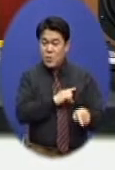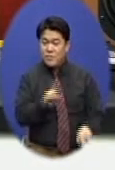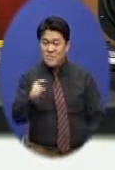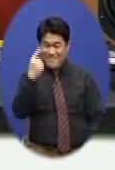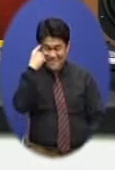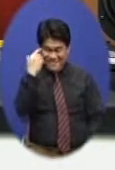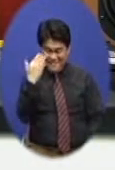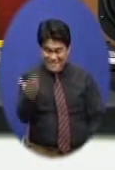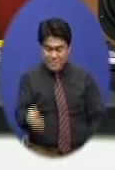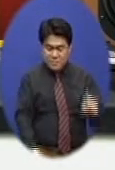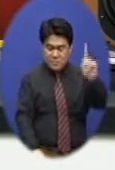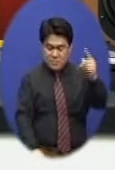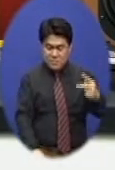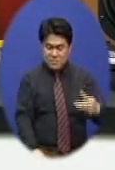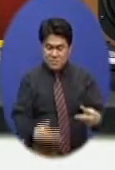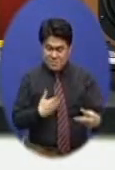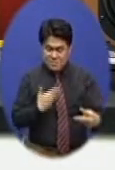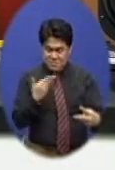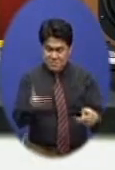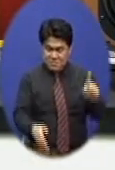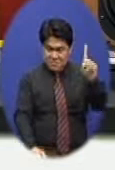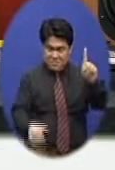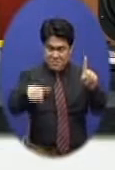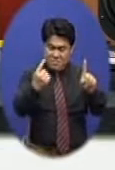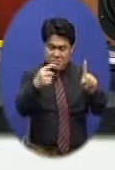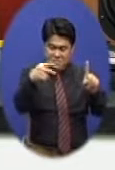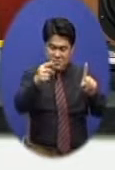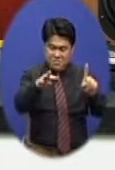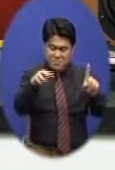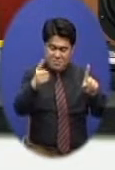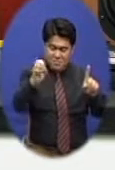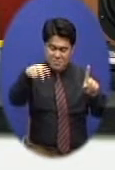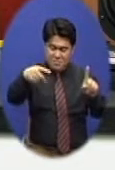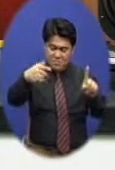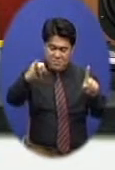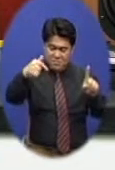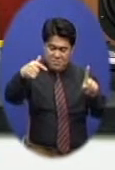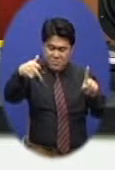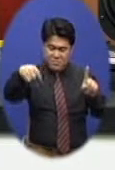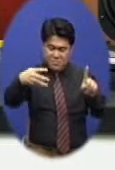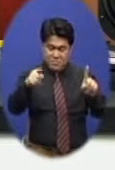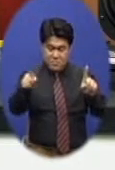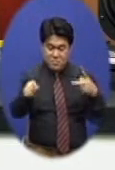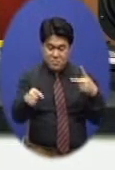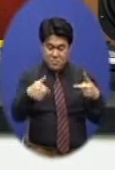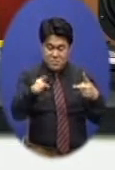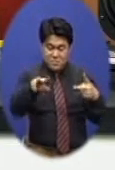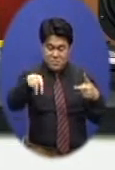먼저 보기부터 드리겠습니다. 1번 고습도 유닛 쿨러, 2번 가습기, 3번